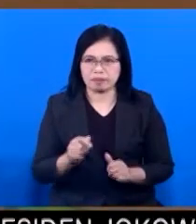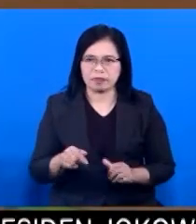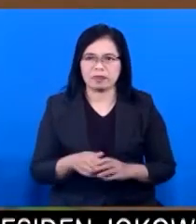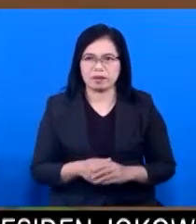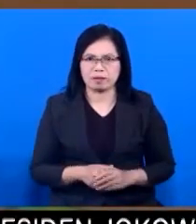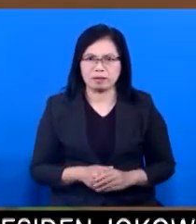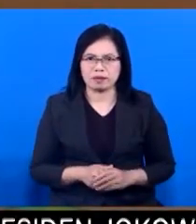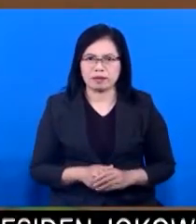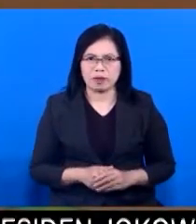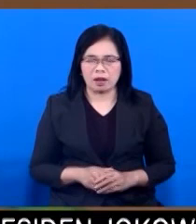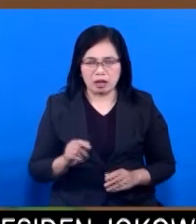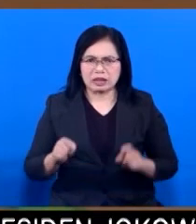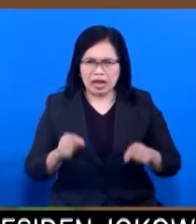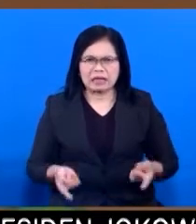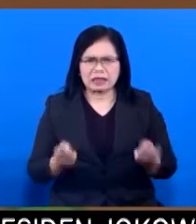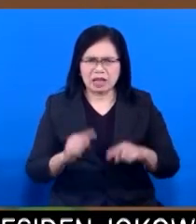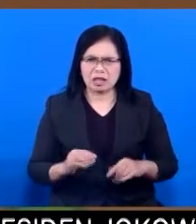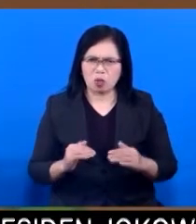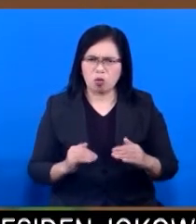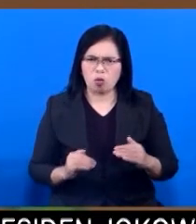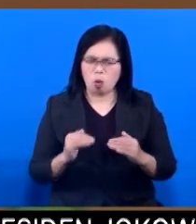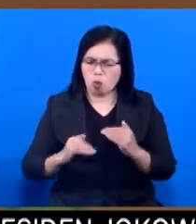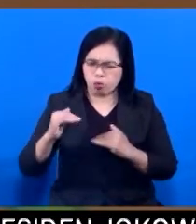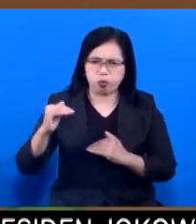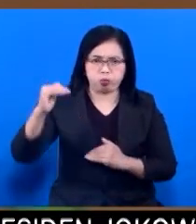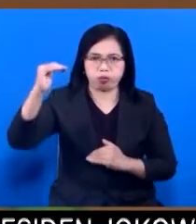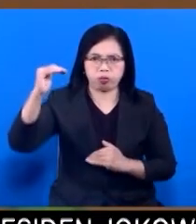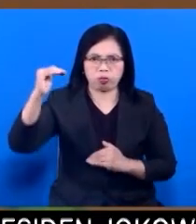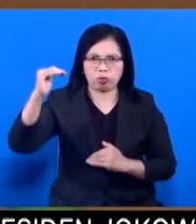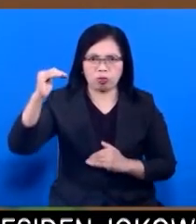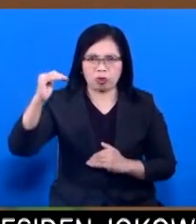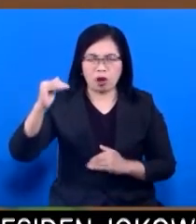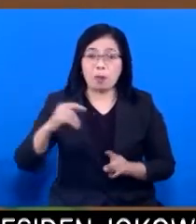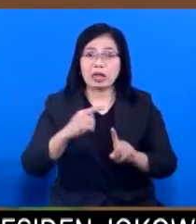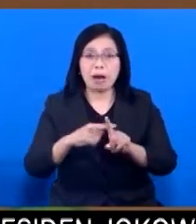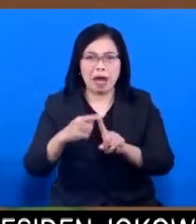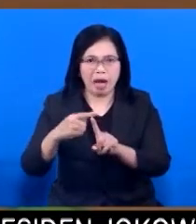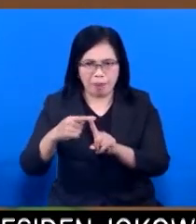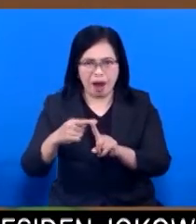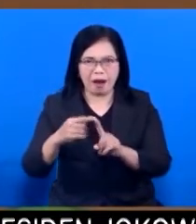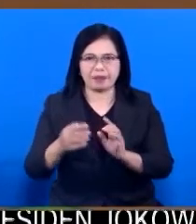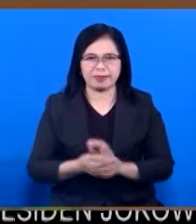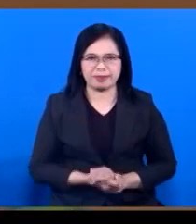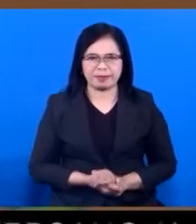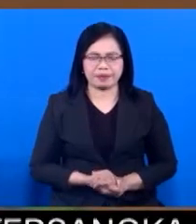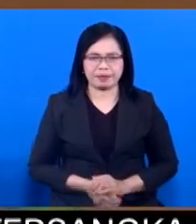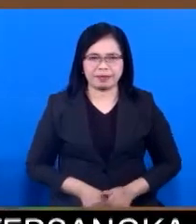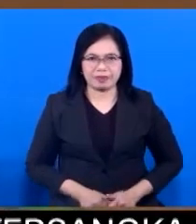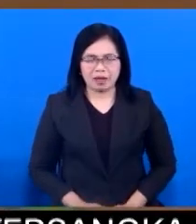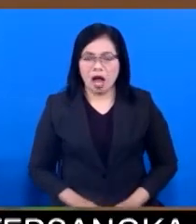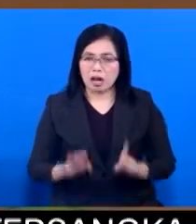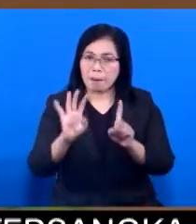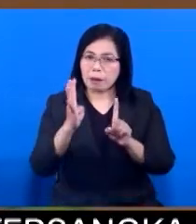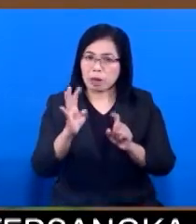terjadi peningkatan. Nah kemarin hari Jumat kemarin itu rekor baru di Bandara Gusti Ngurah Rai untuk kedatangan itu sebanyak